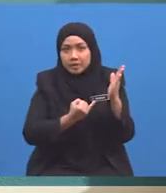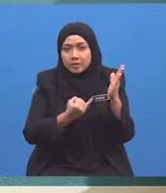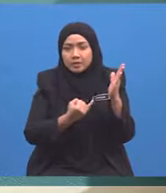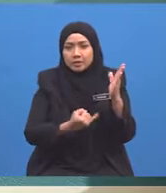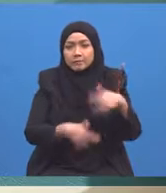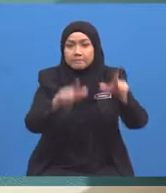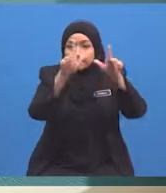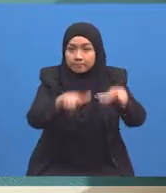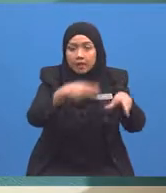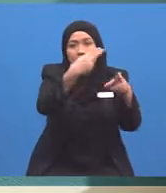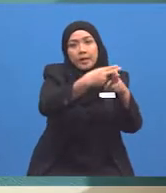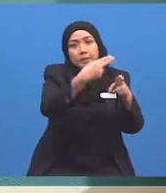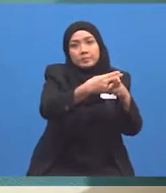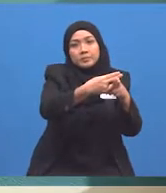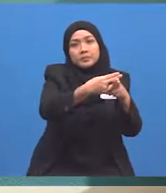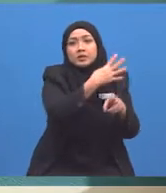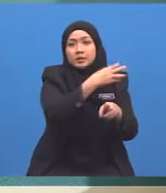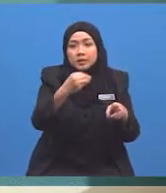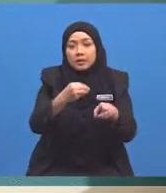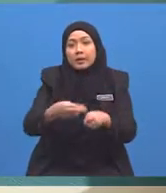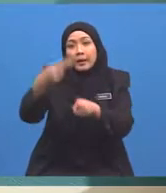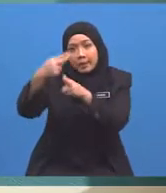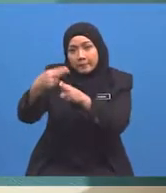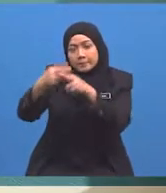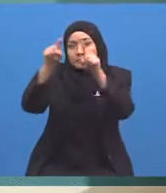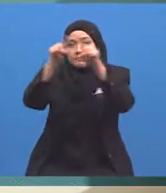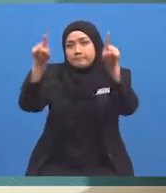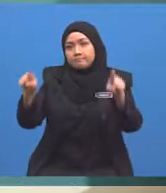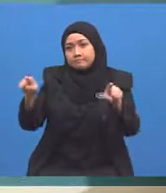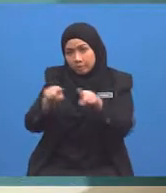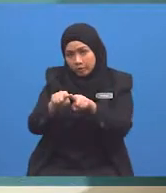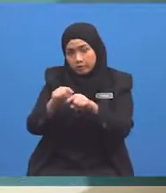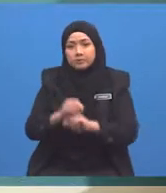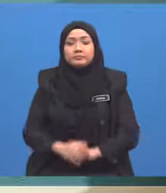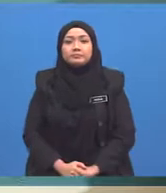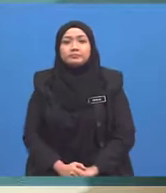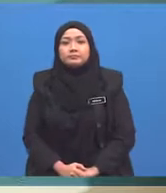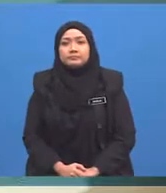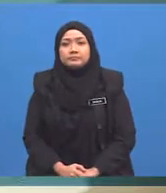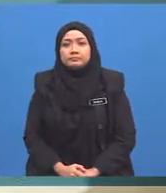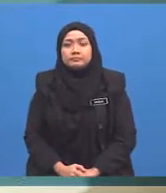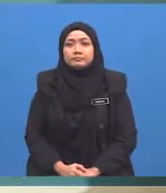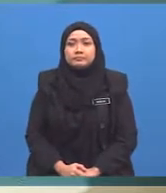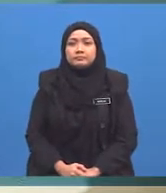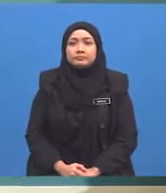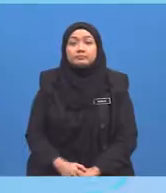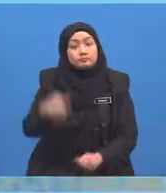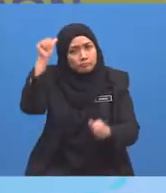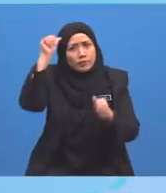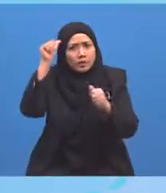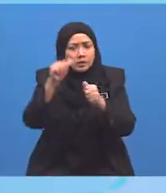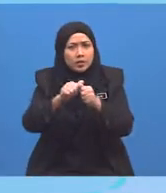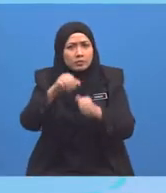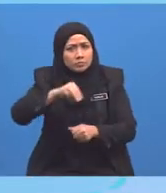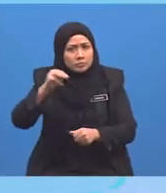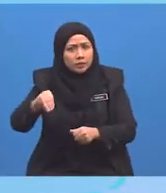cara penyelesaian soalan ini. Jom sekarang kita akan belajar